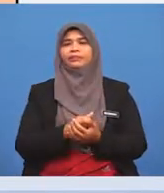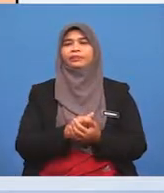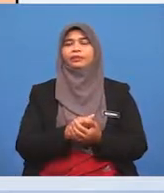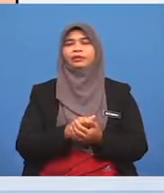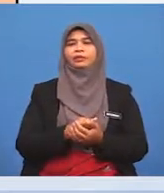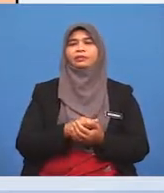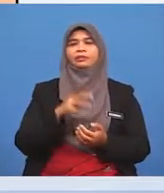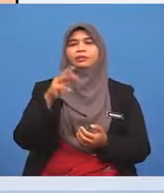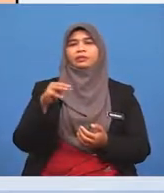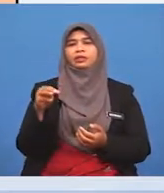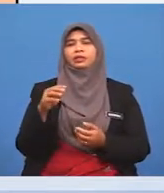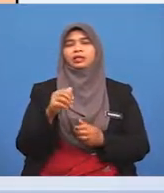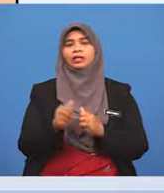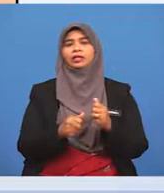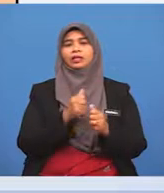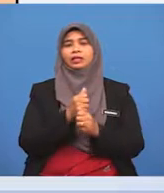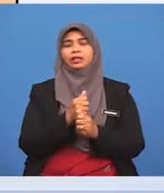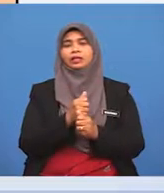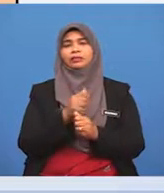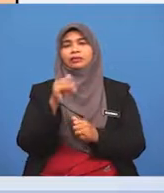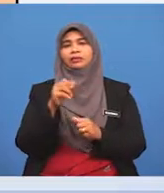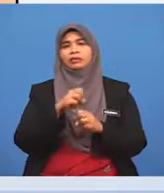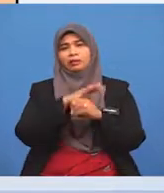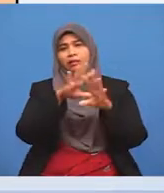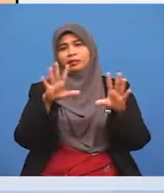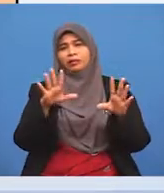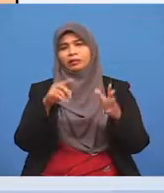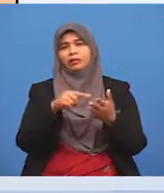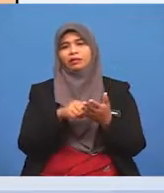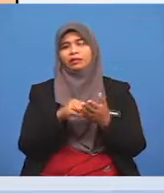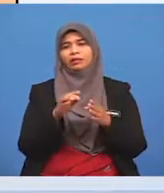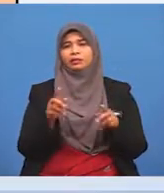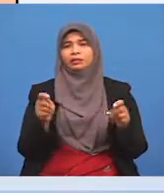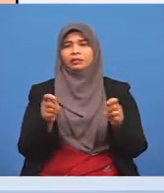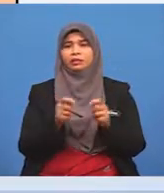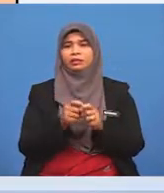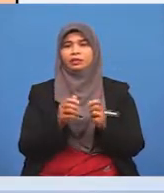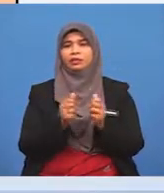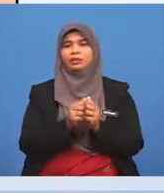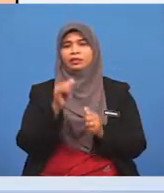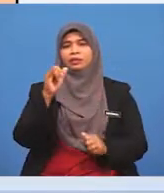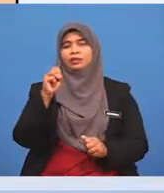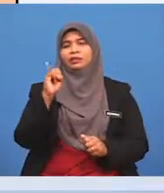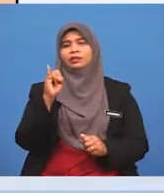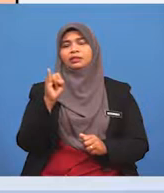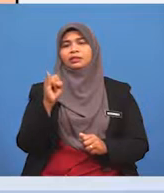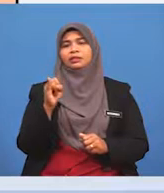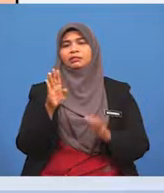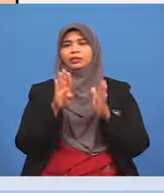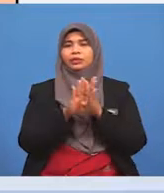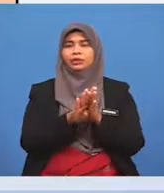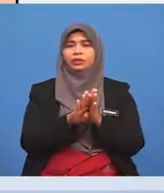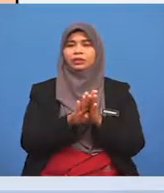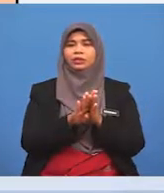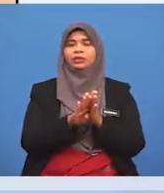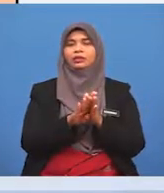isinya merupakan bukti jelas tentang kekuasaan Allah dan kesempurnaan ciptaannya.